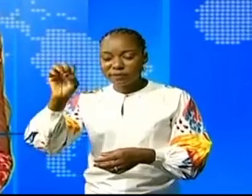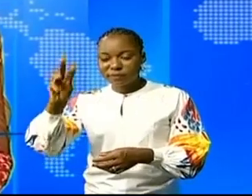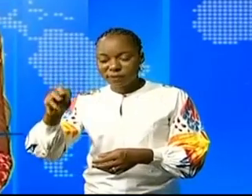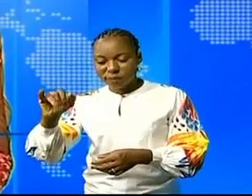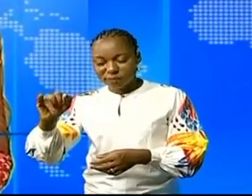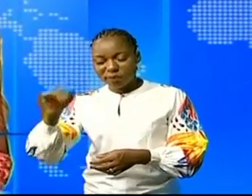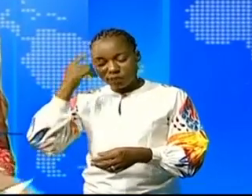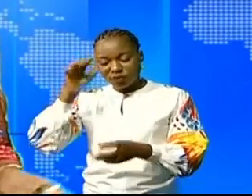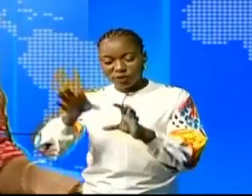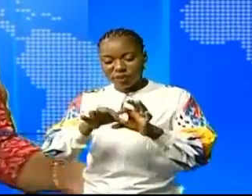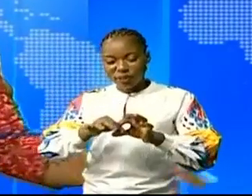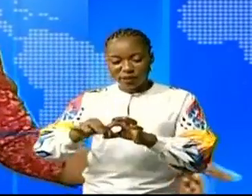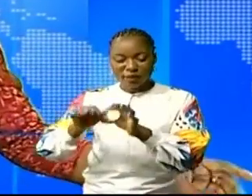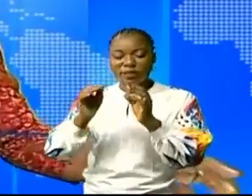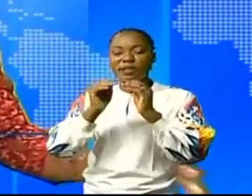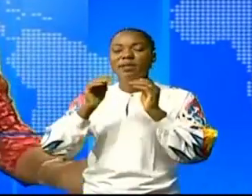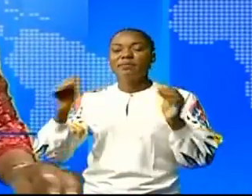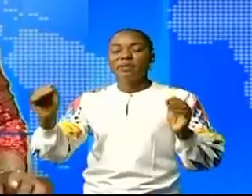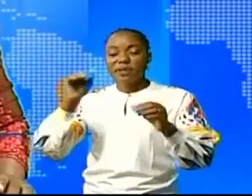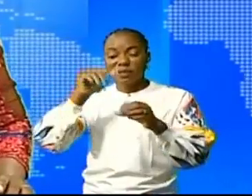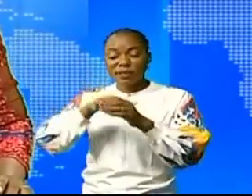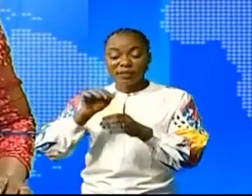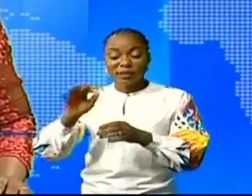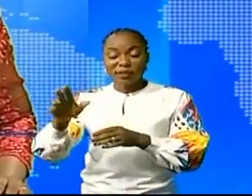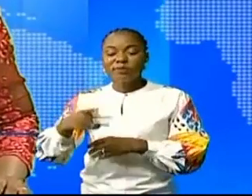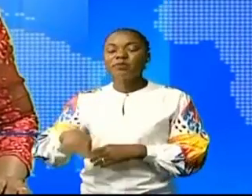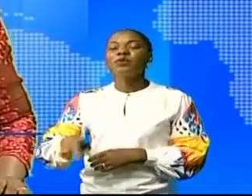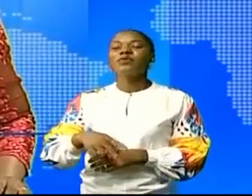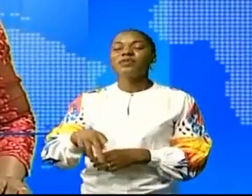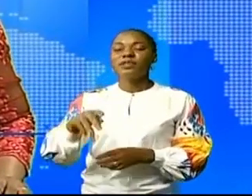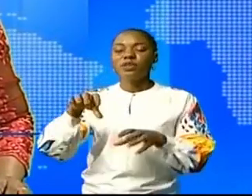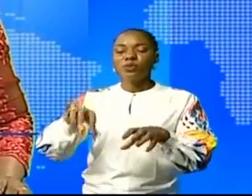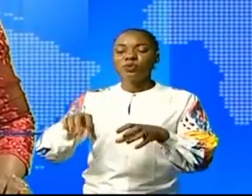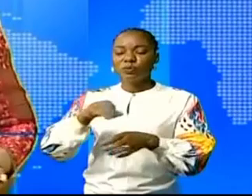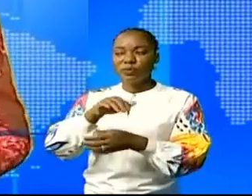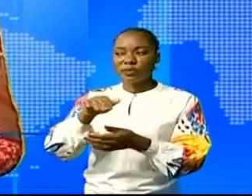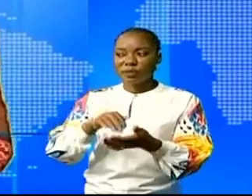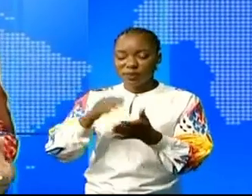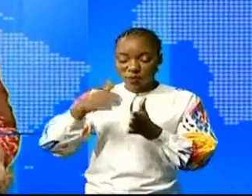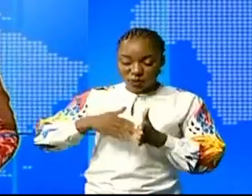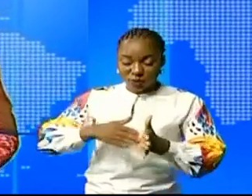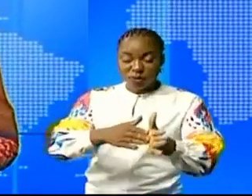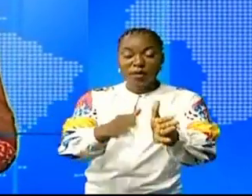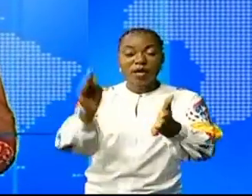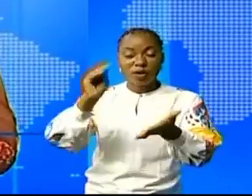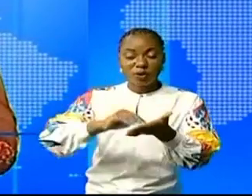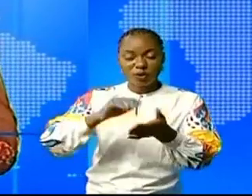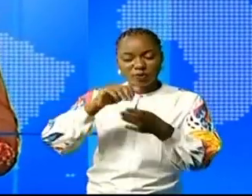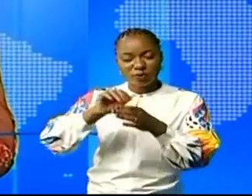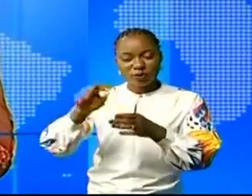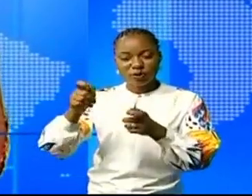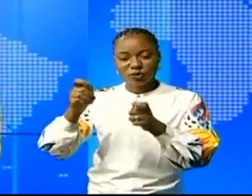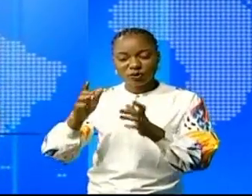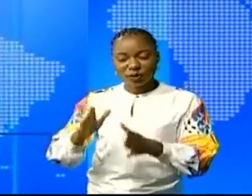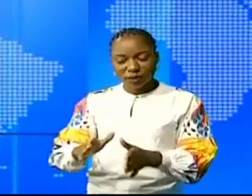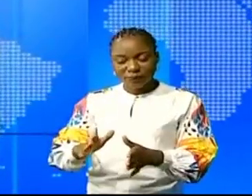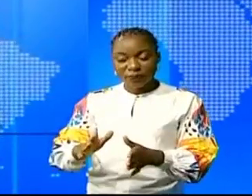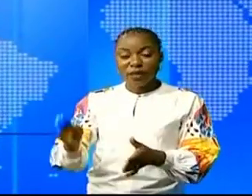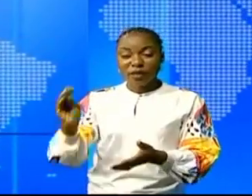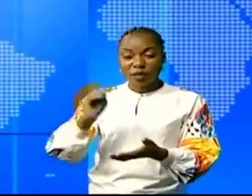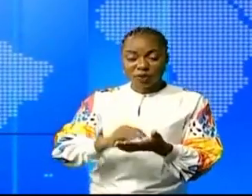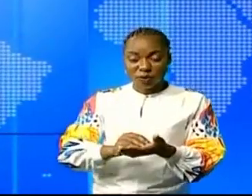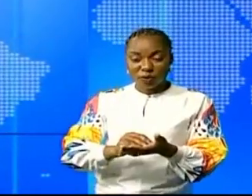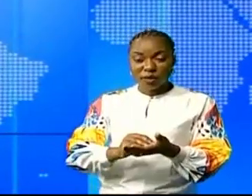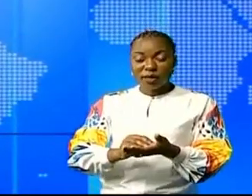de l'unité et de la paix dans cette province. Et pour poursuivre avec ce journal, WIM Africa